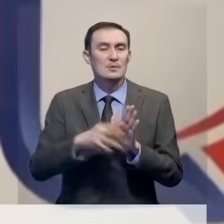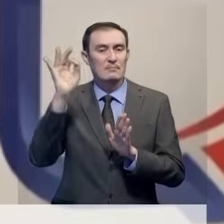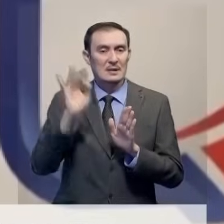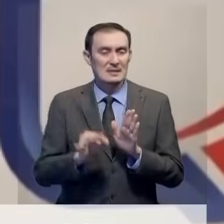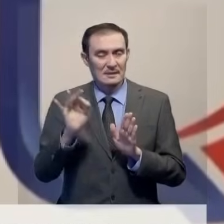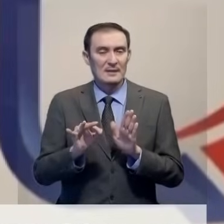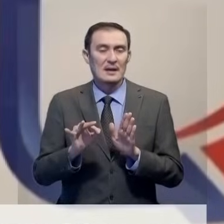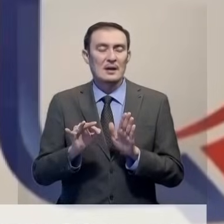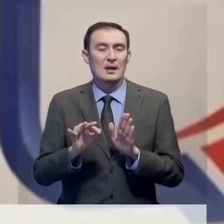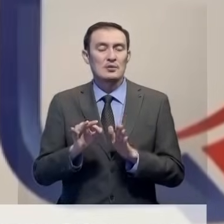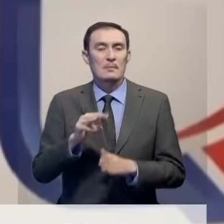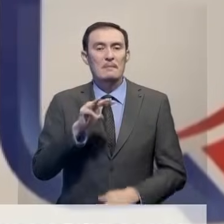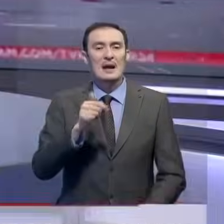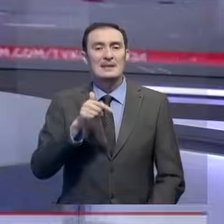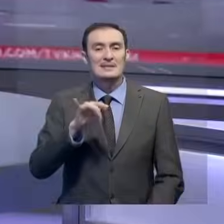78% магистранты.